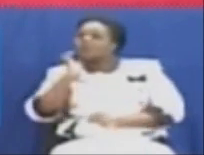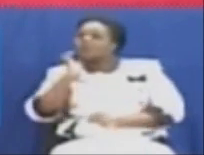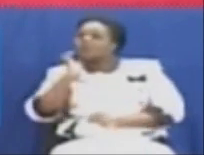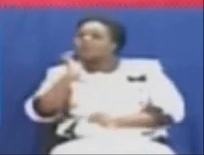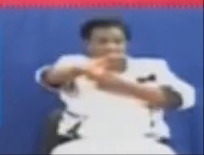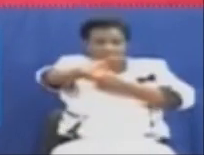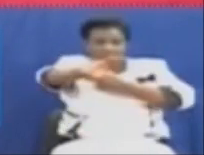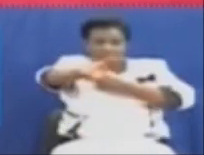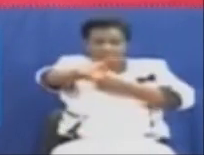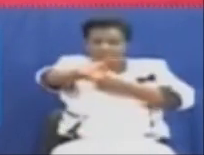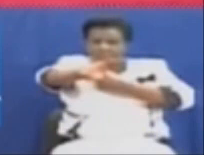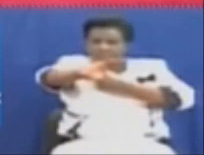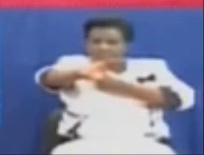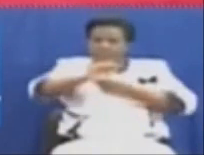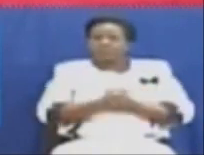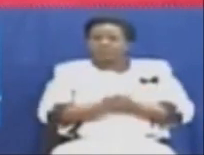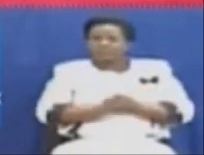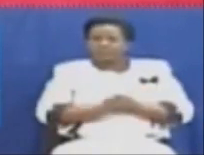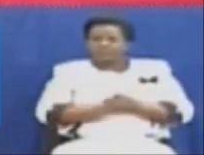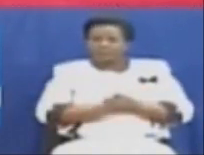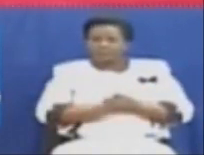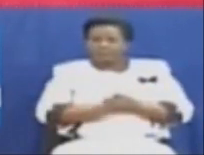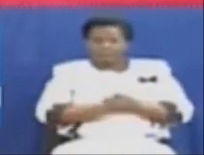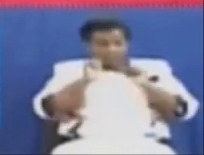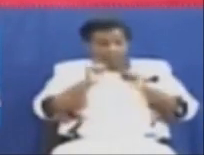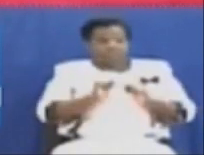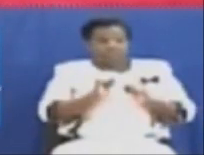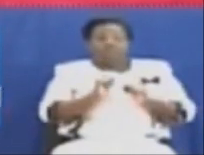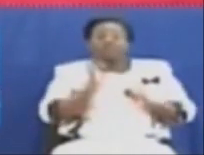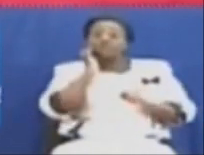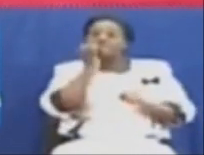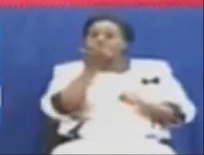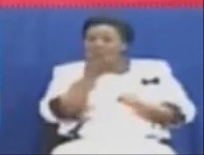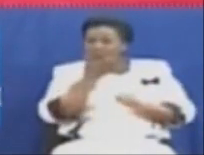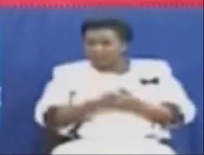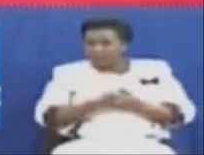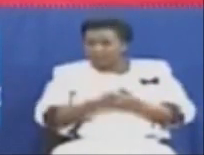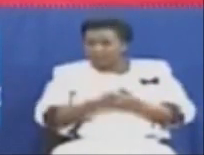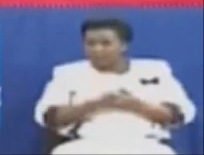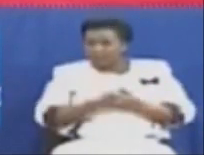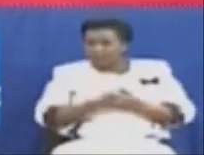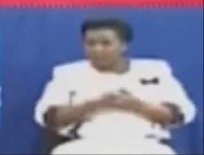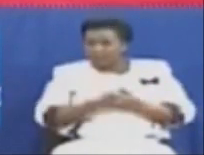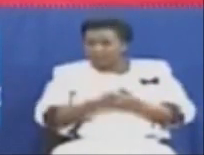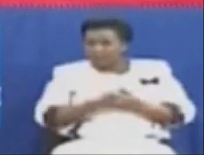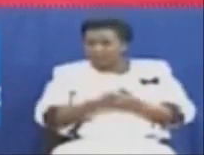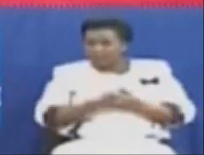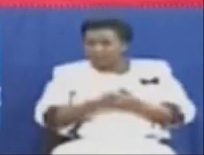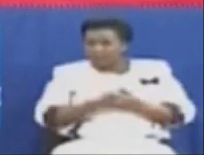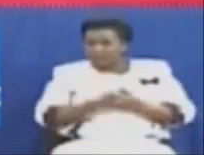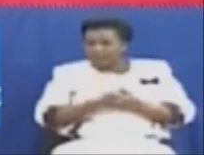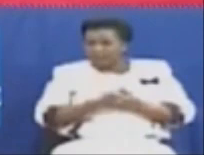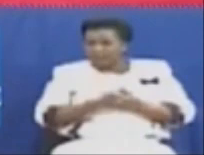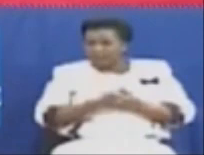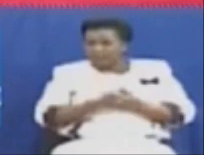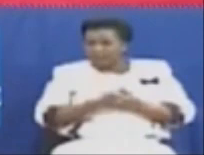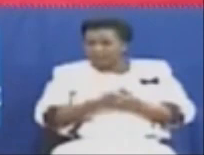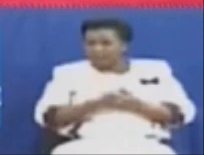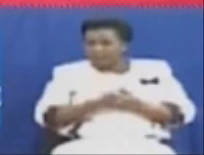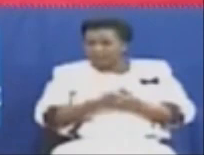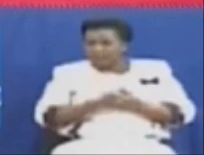hiyo tunapopata taarifa za wingi wa kiasi cha mvua mwaka huu, sisi wenyewe tunataka tupatuchue